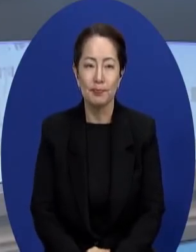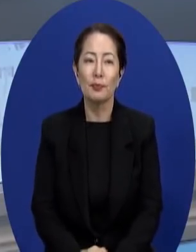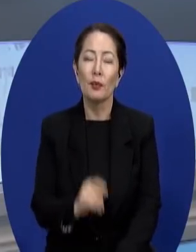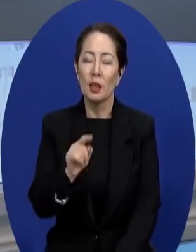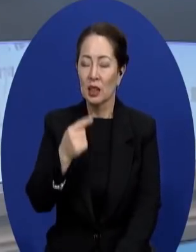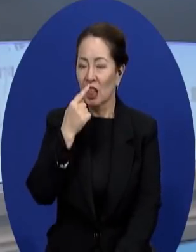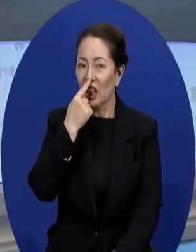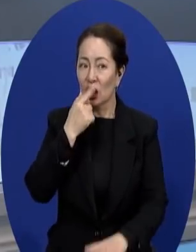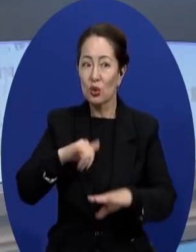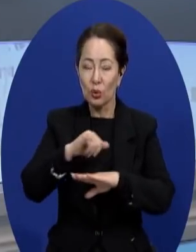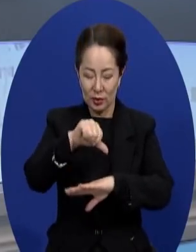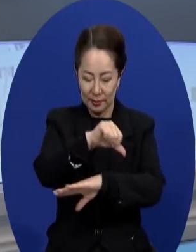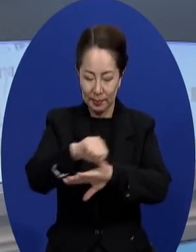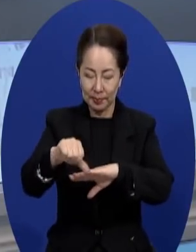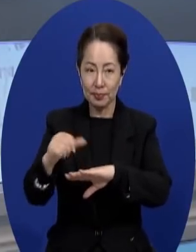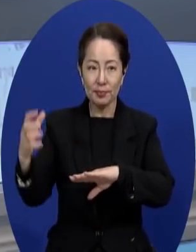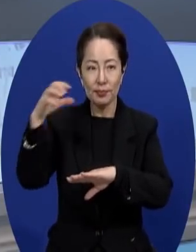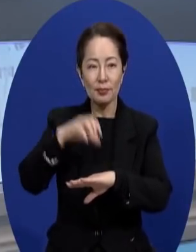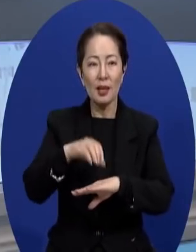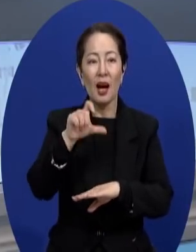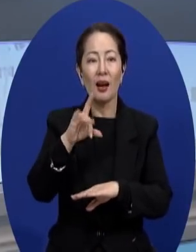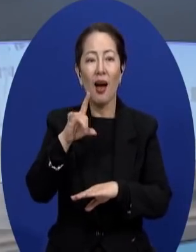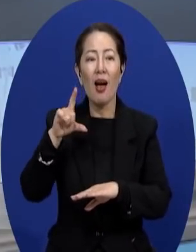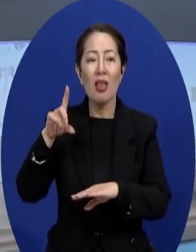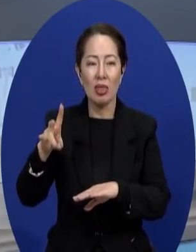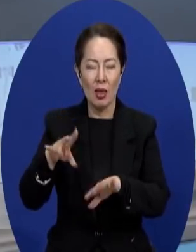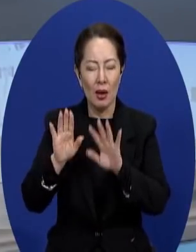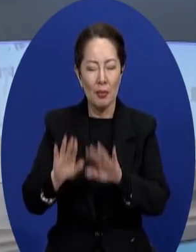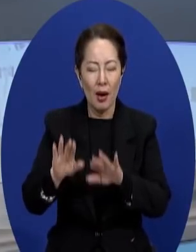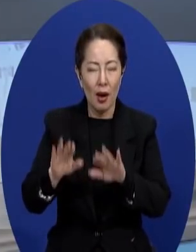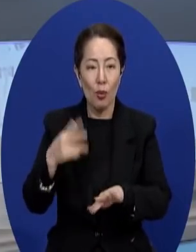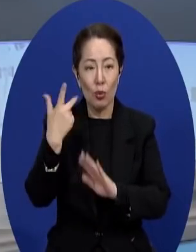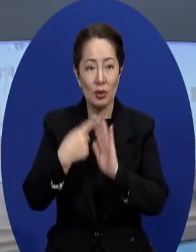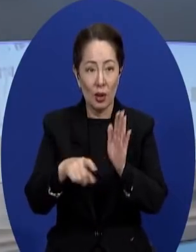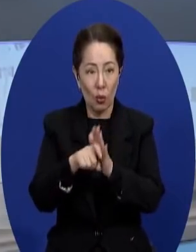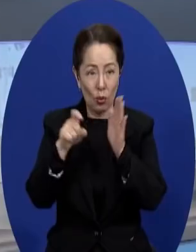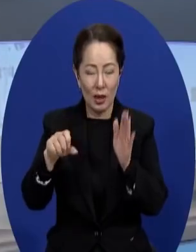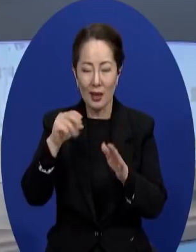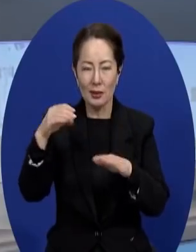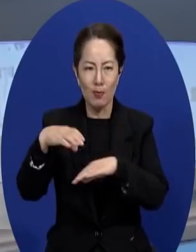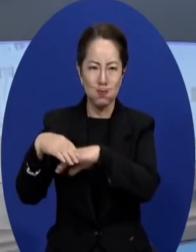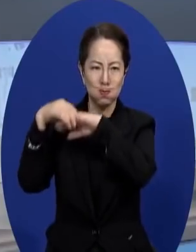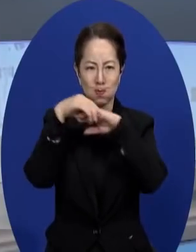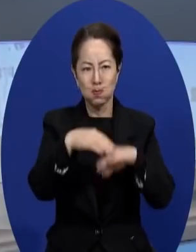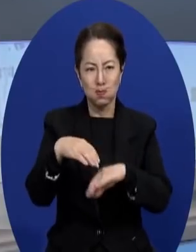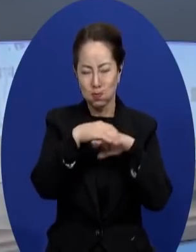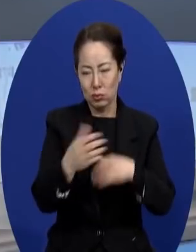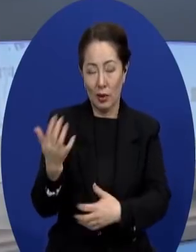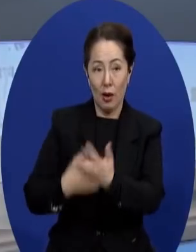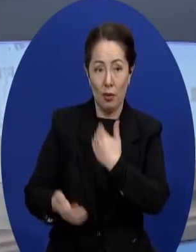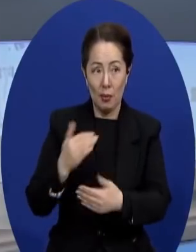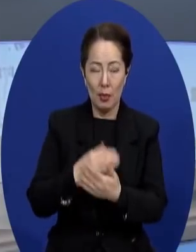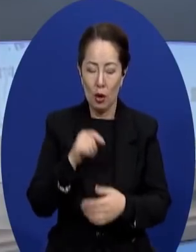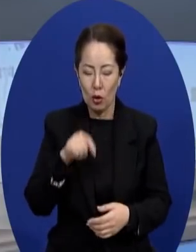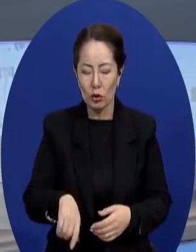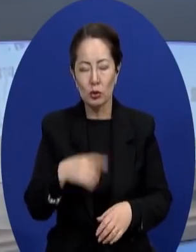Бүгд найрамд хятад улсын хилийн эрээн бомбтод 3 сарын хугацаанд саадсан ачаа тээвэр чингэлгийг хилээр нэвтрүүлэх ажил эхэлсэн. Өнөөдрийн 15 цагийн байдлаар